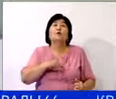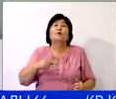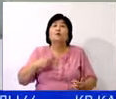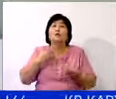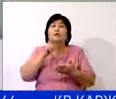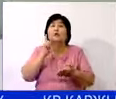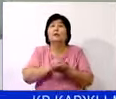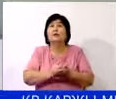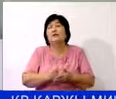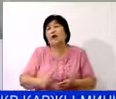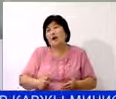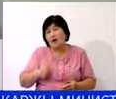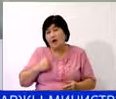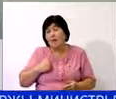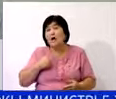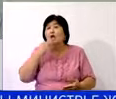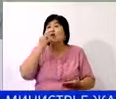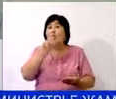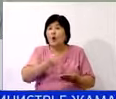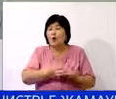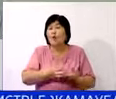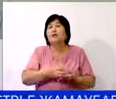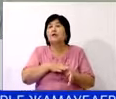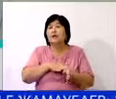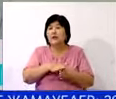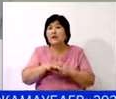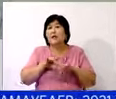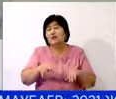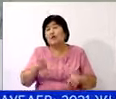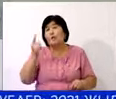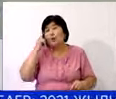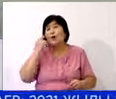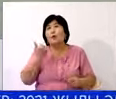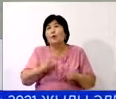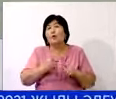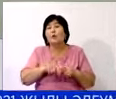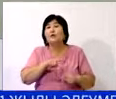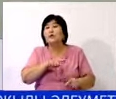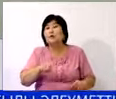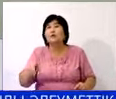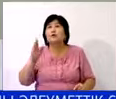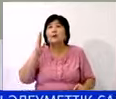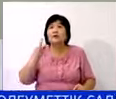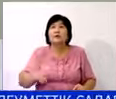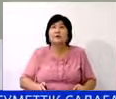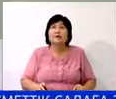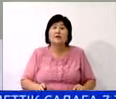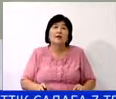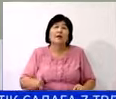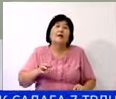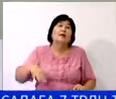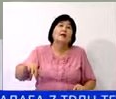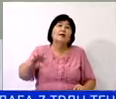міндетімізді абыроймен, жауапкершілікпен атқардық деп ойлаймын. Осы сөз барысында елге